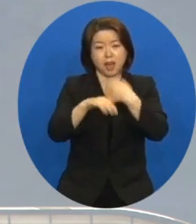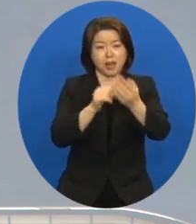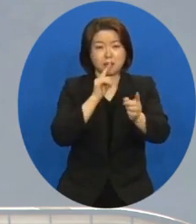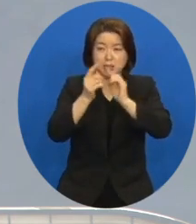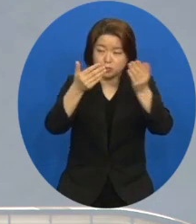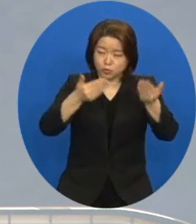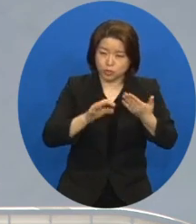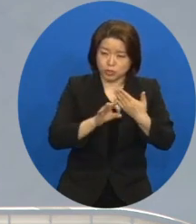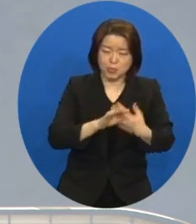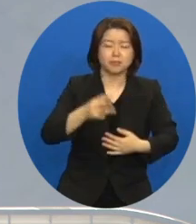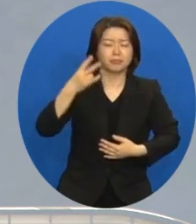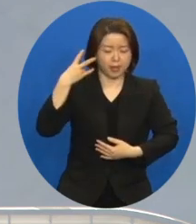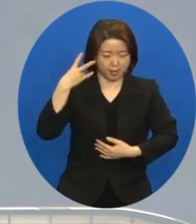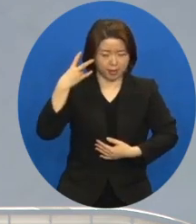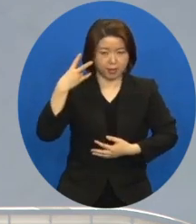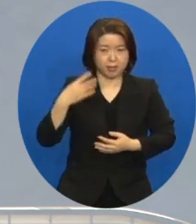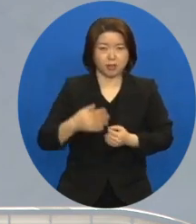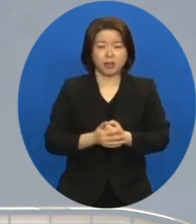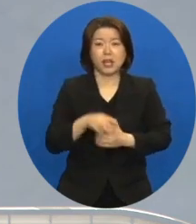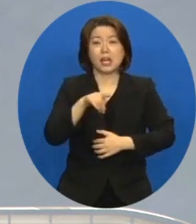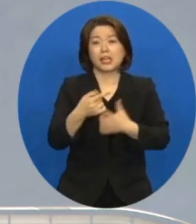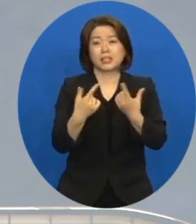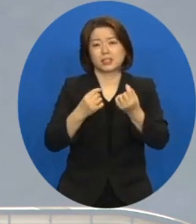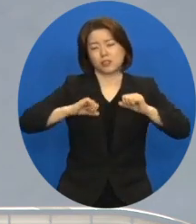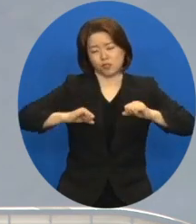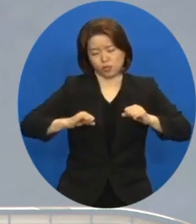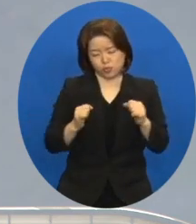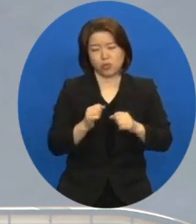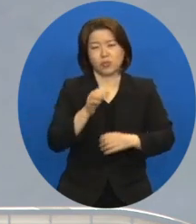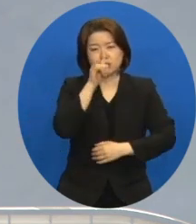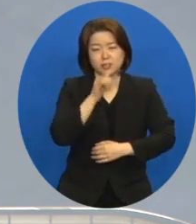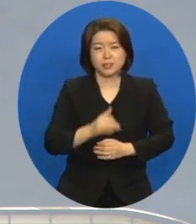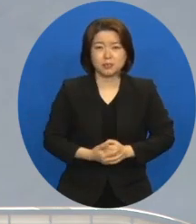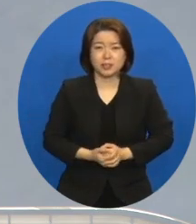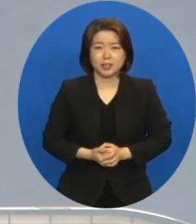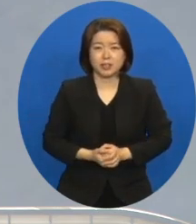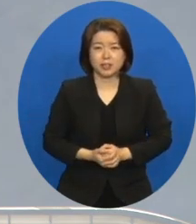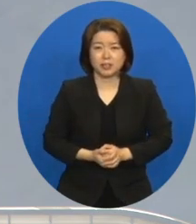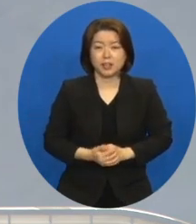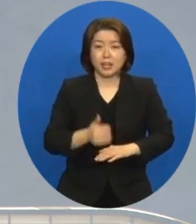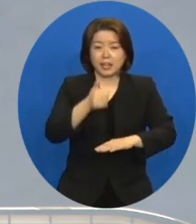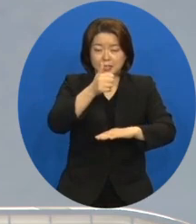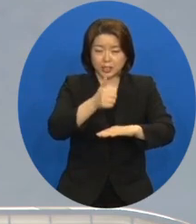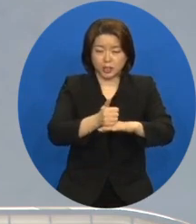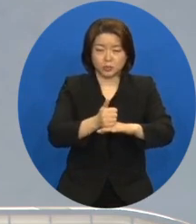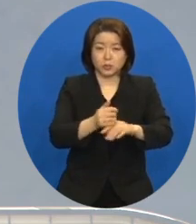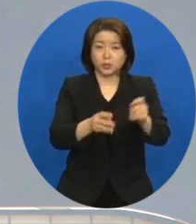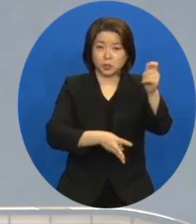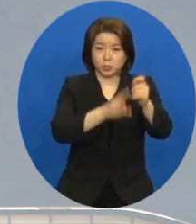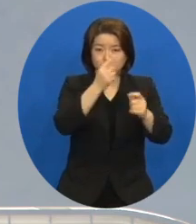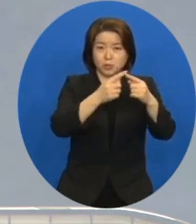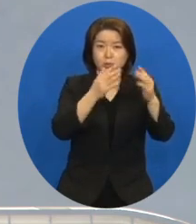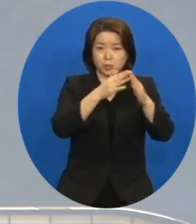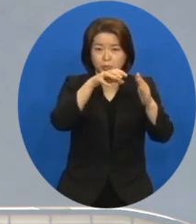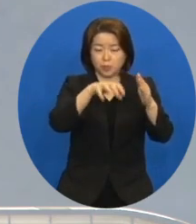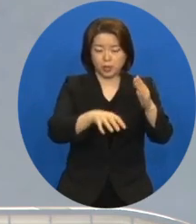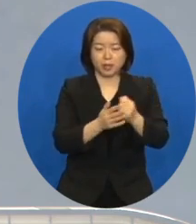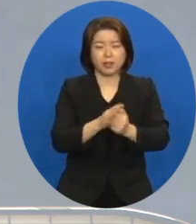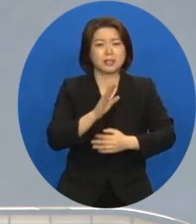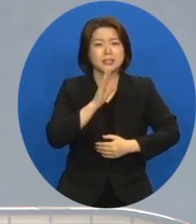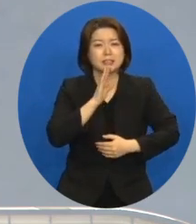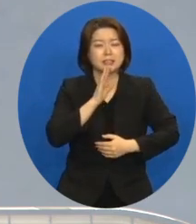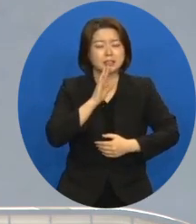말씀하시면 예, 그렇게 순종했던 거예요. 그래서 결국은 고린도 교회가 정말